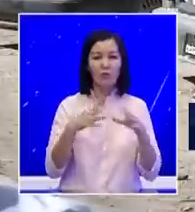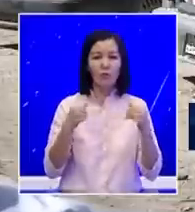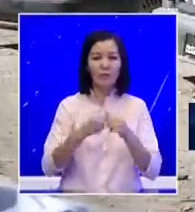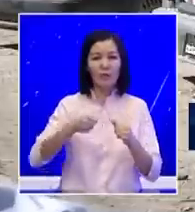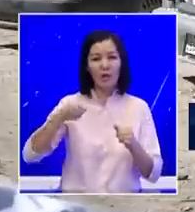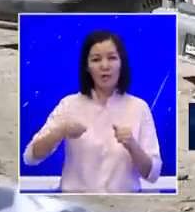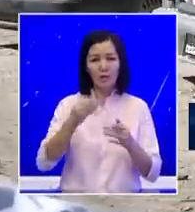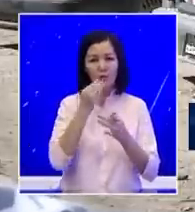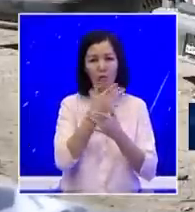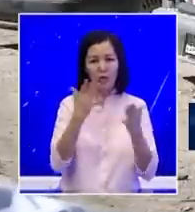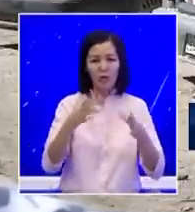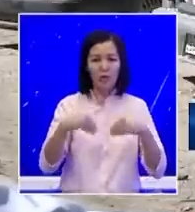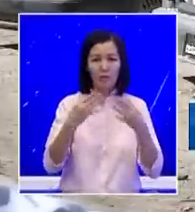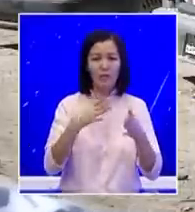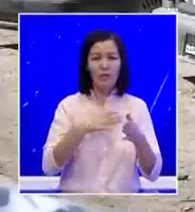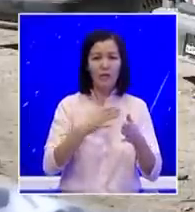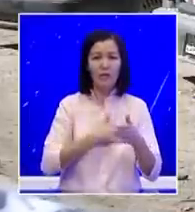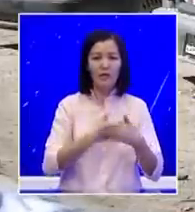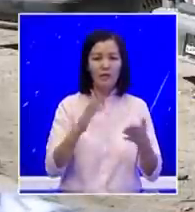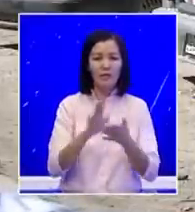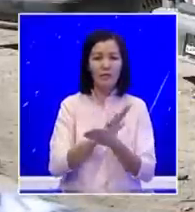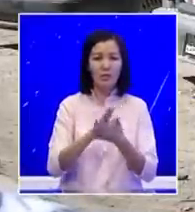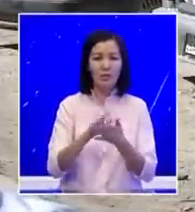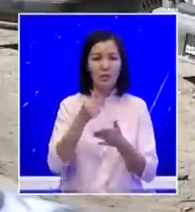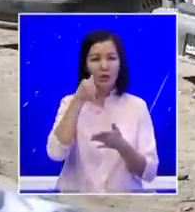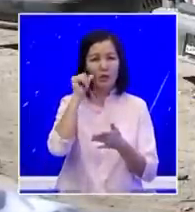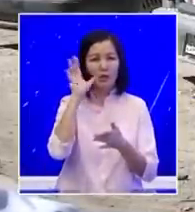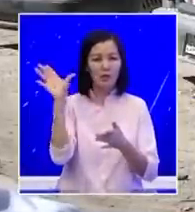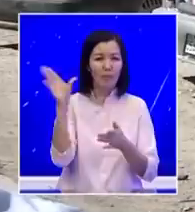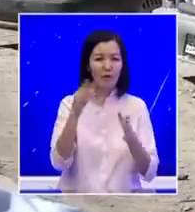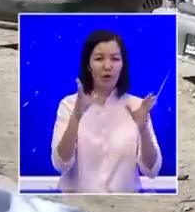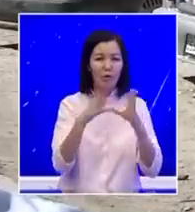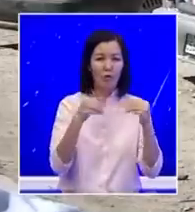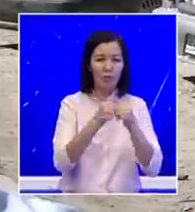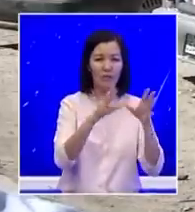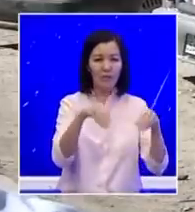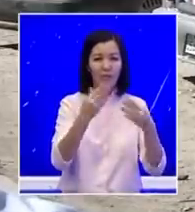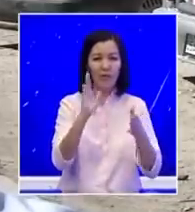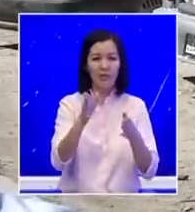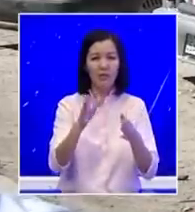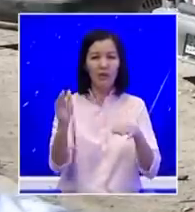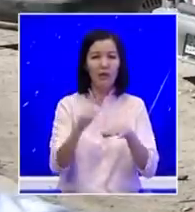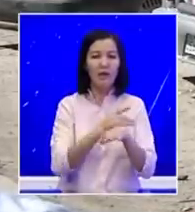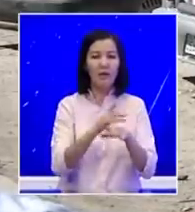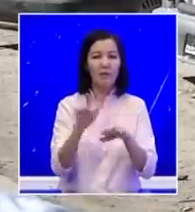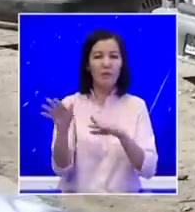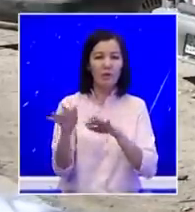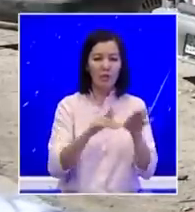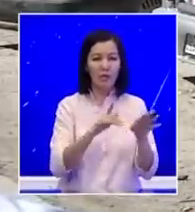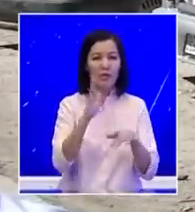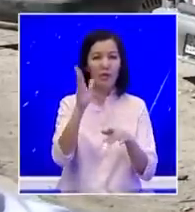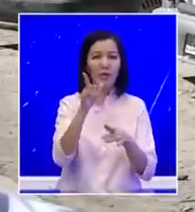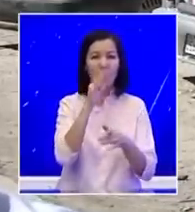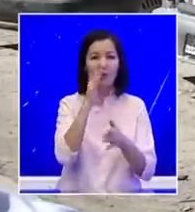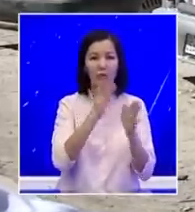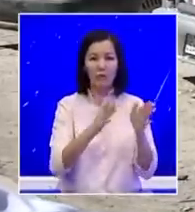пакеттерді біздің ерікті жастарымыз кеше бүгін бүкіл үйлерге тарататын болады. Бұл қайырымдылық жұмыстар бұмен ғана тоқтап қалмайды. Алдағы уақытта